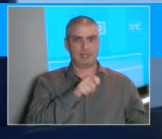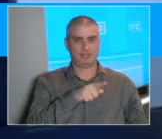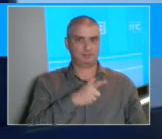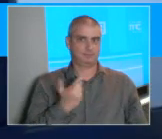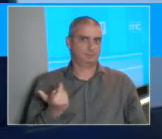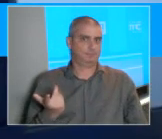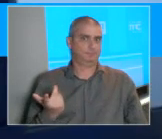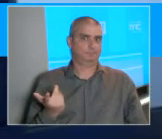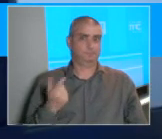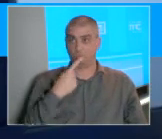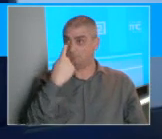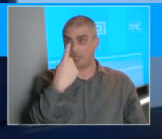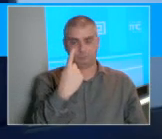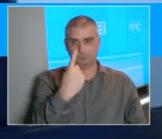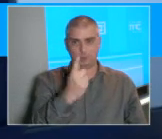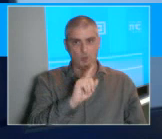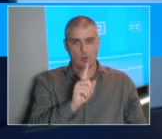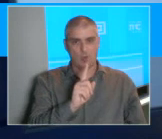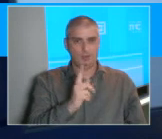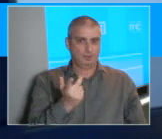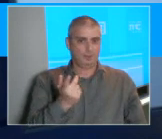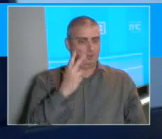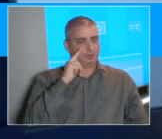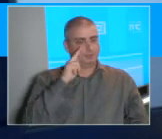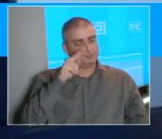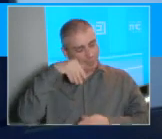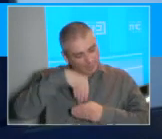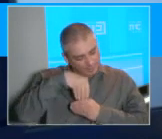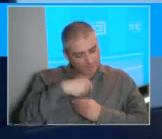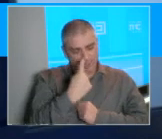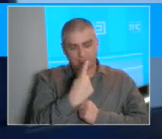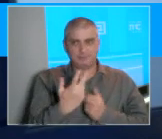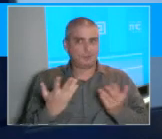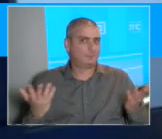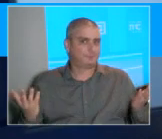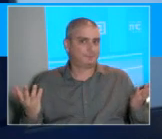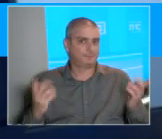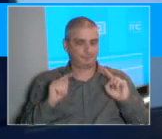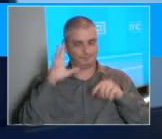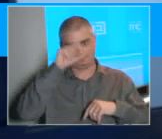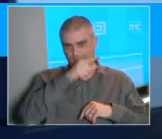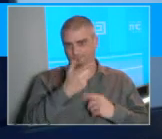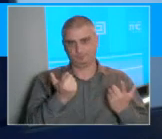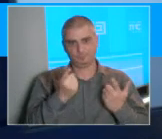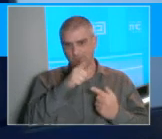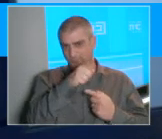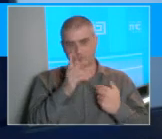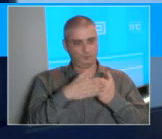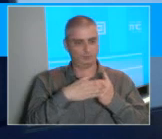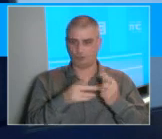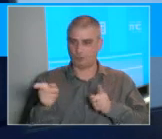לכנסת הוא בעצמו לא... מסתכל קצת פנימה ומגיע למסקנה שזה שהוא